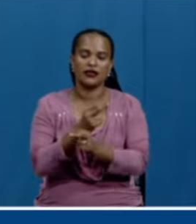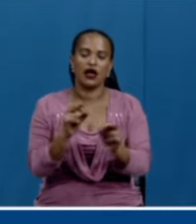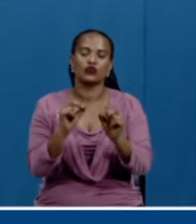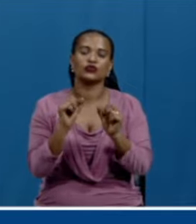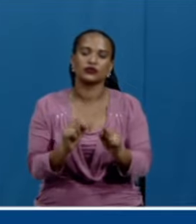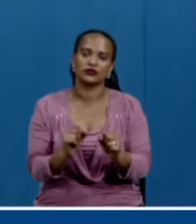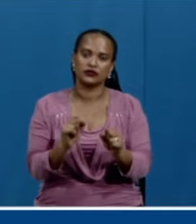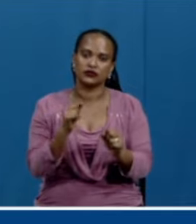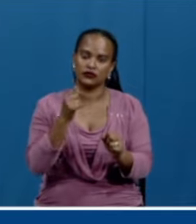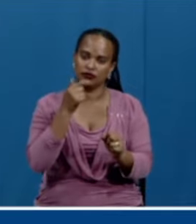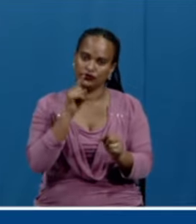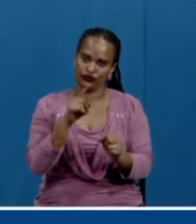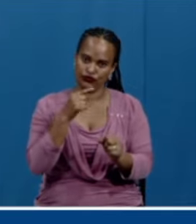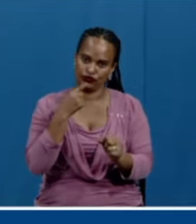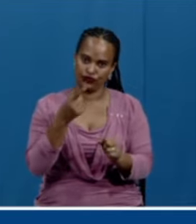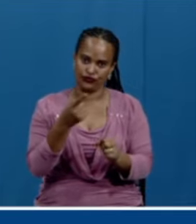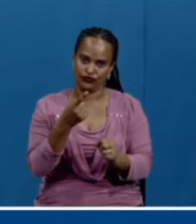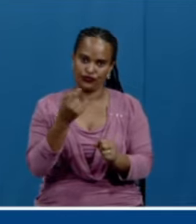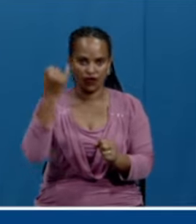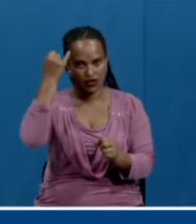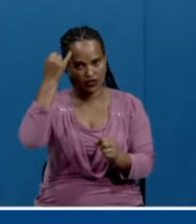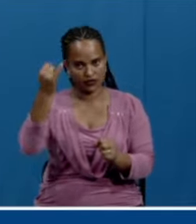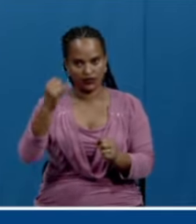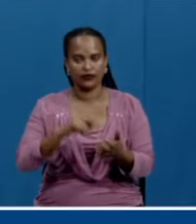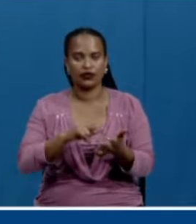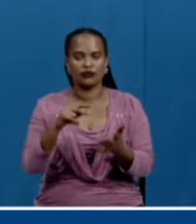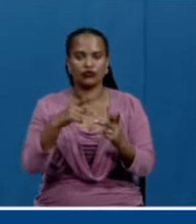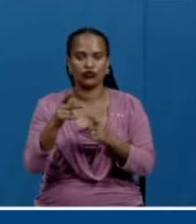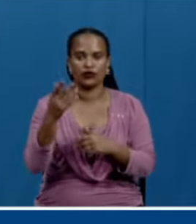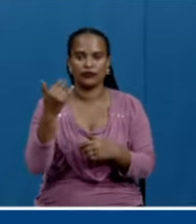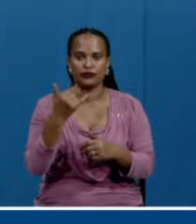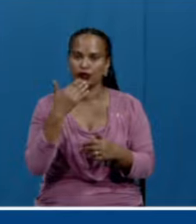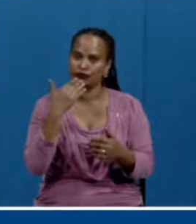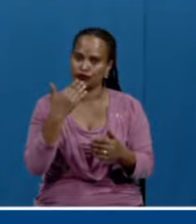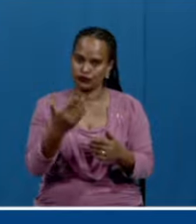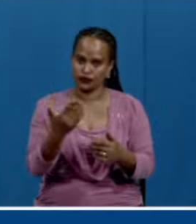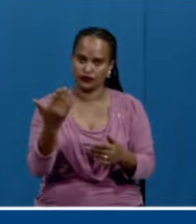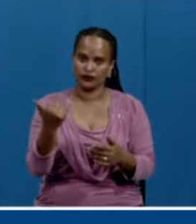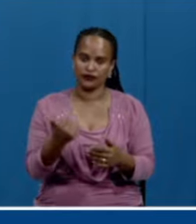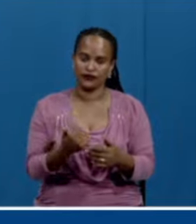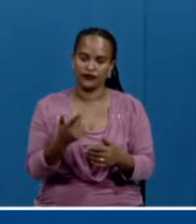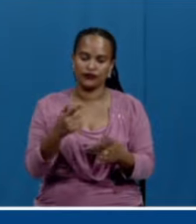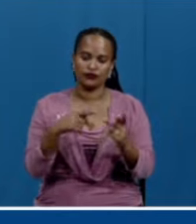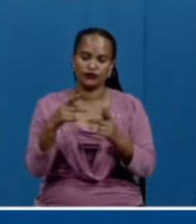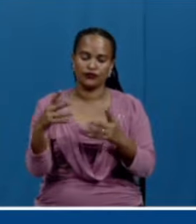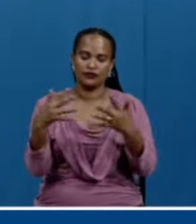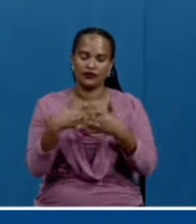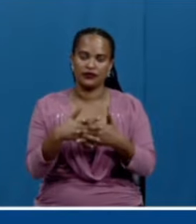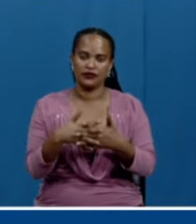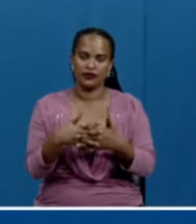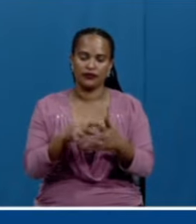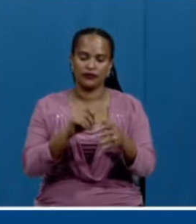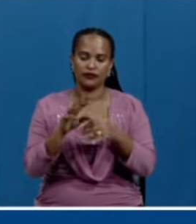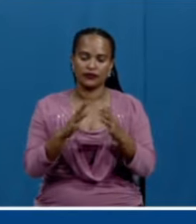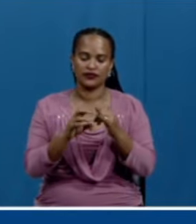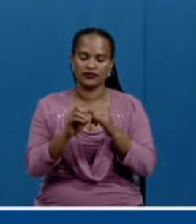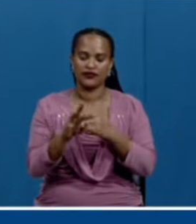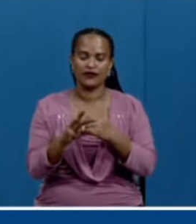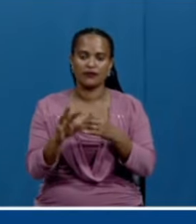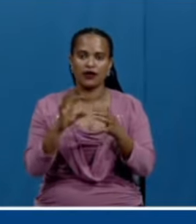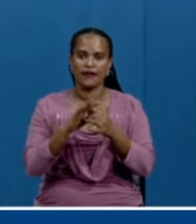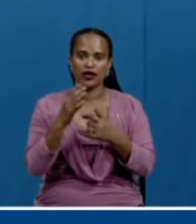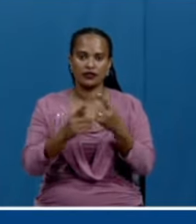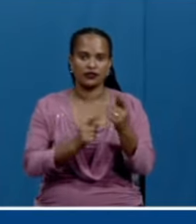نخل لبل حسابات العلو مدرخي نيرونا بتعم تصبغ نيرو عبتي بمتحبار بيت مخري زفر محبرات